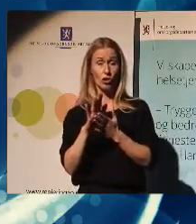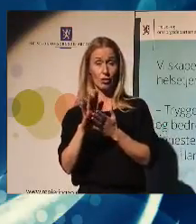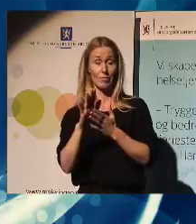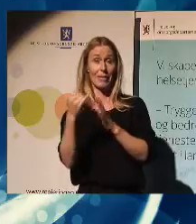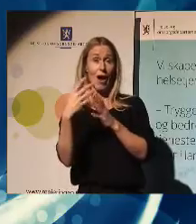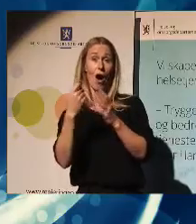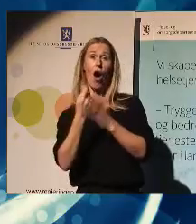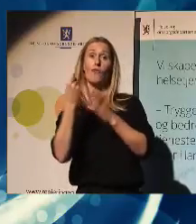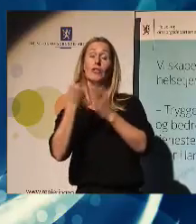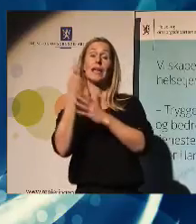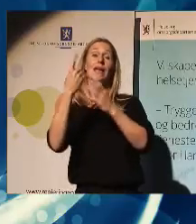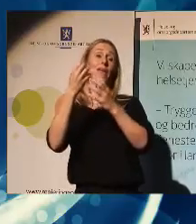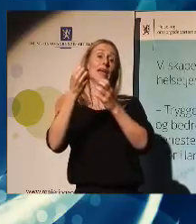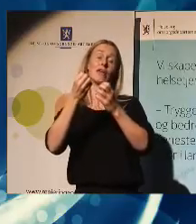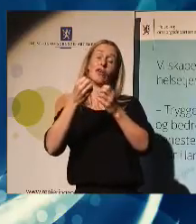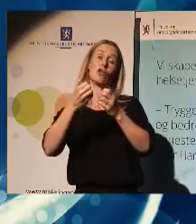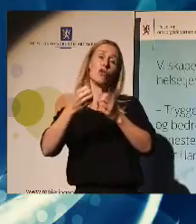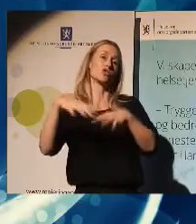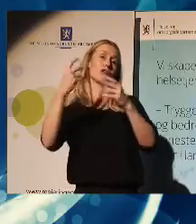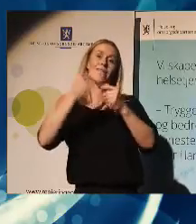dem som de datt ned i hodet på oss der og da.